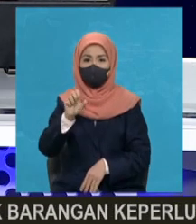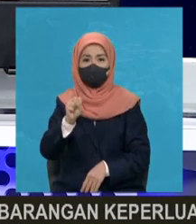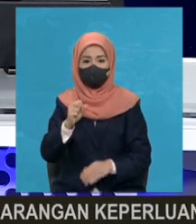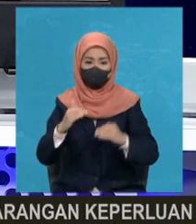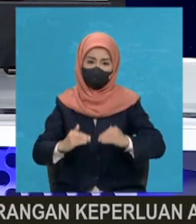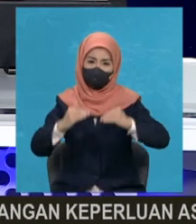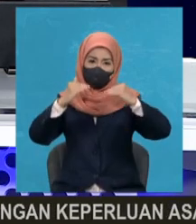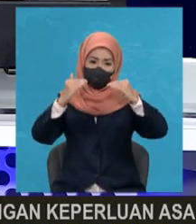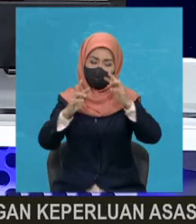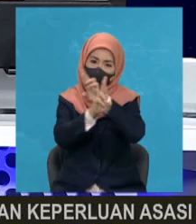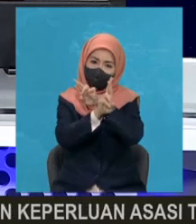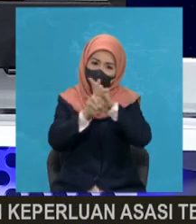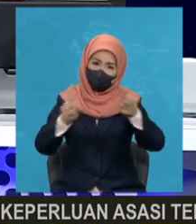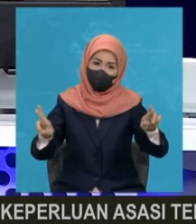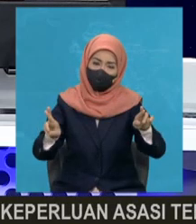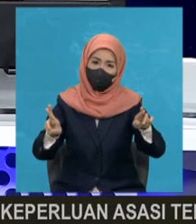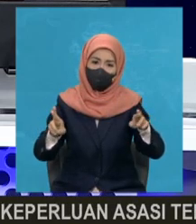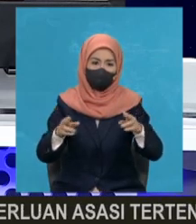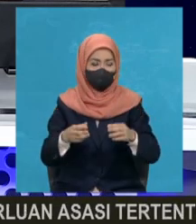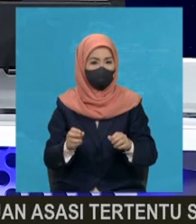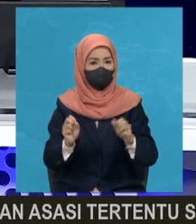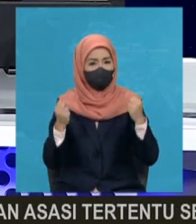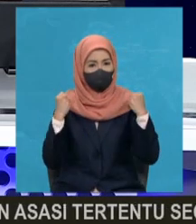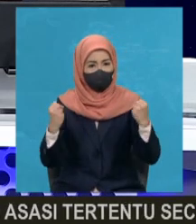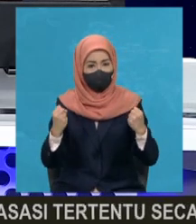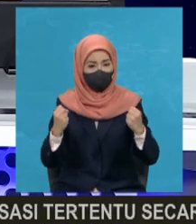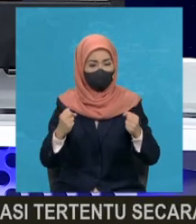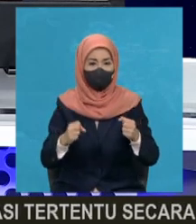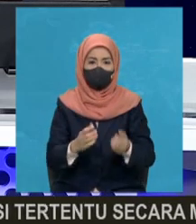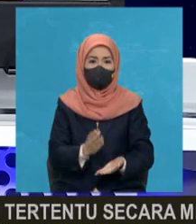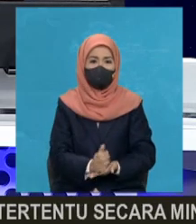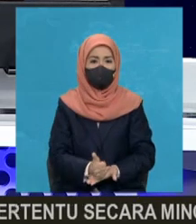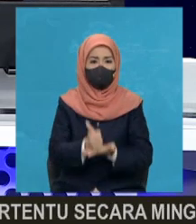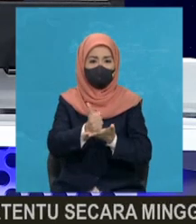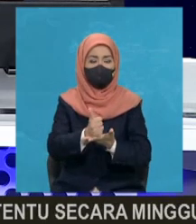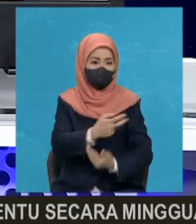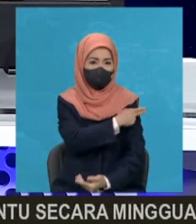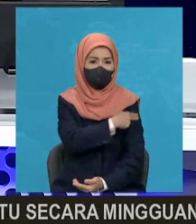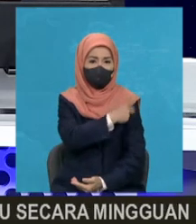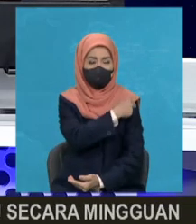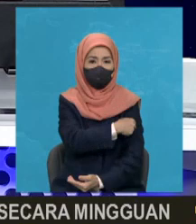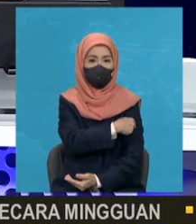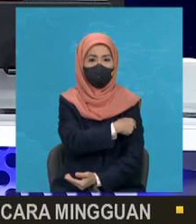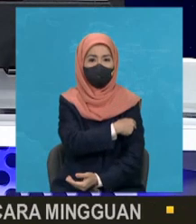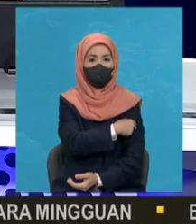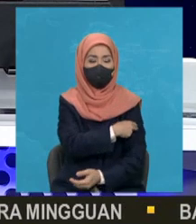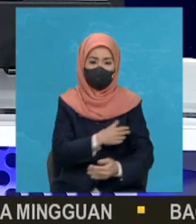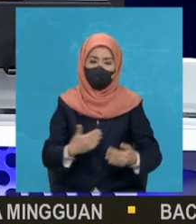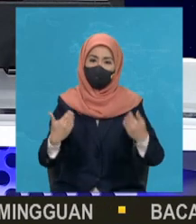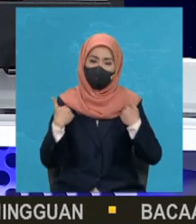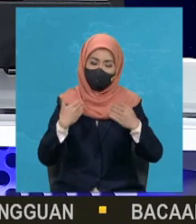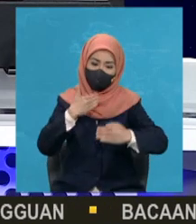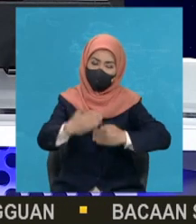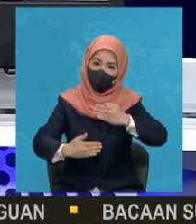meningkatkan kesiapsiagaan serta keupayaan Hospital dalam menangani wabak berkenaan di Hospital tersebut justru beberapa